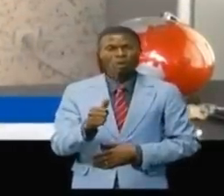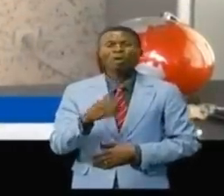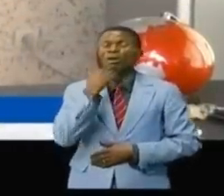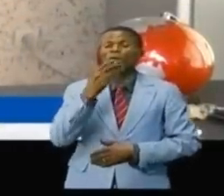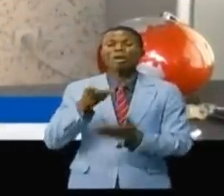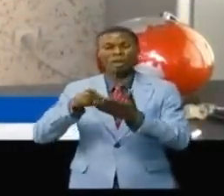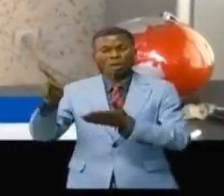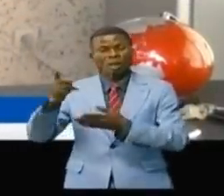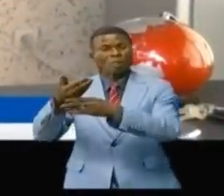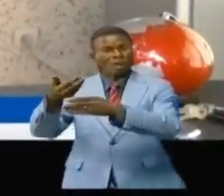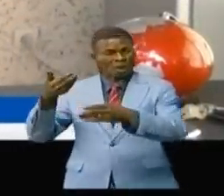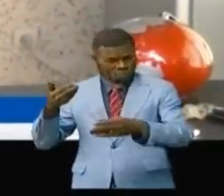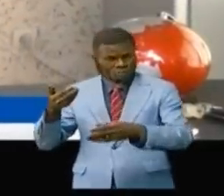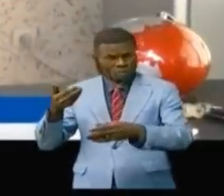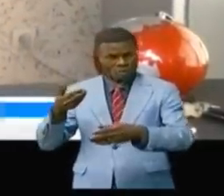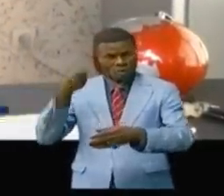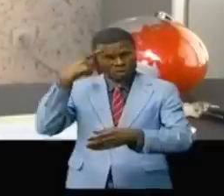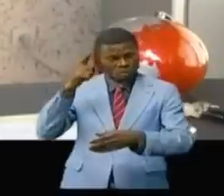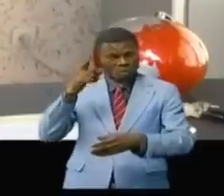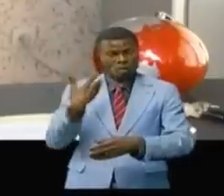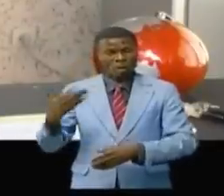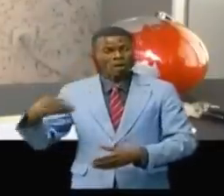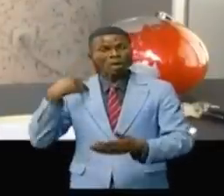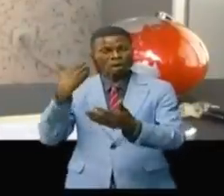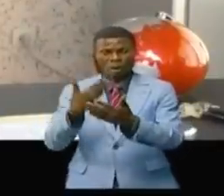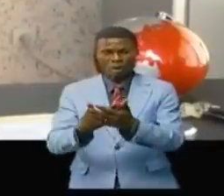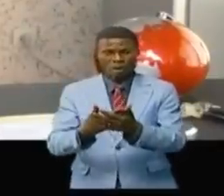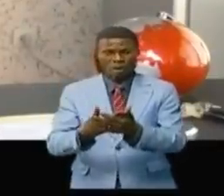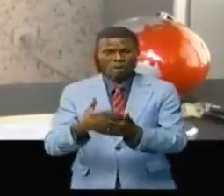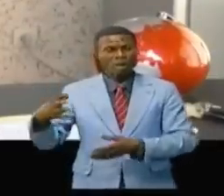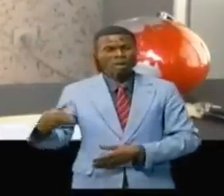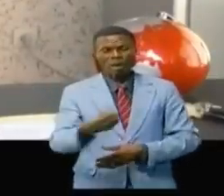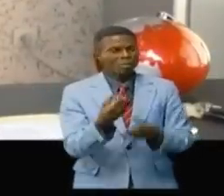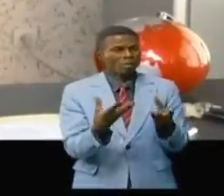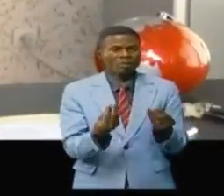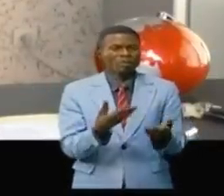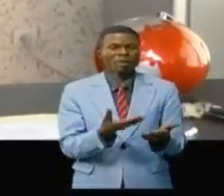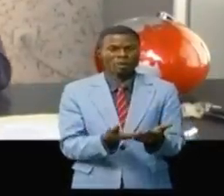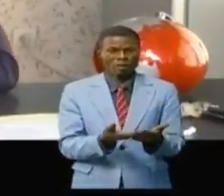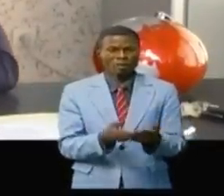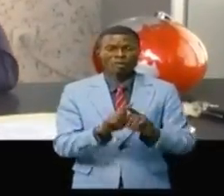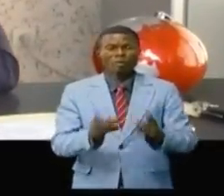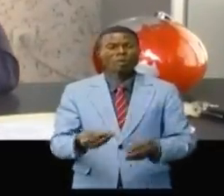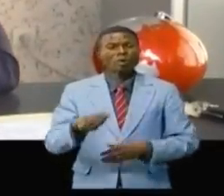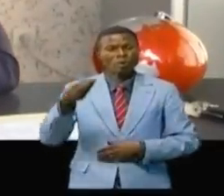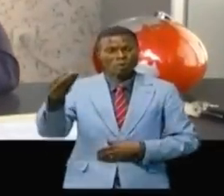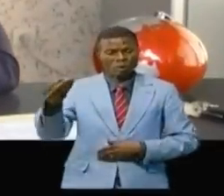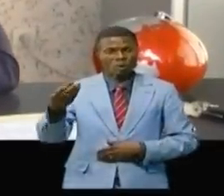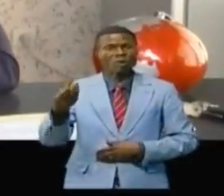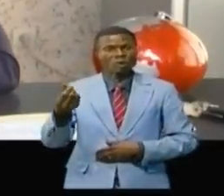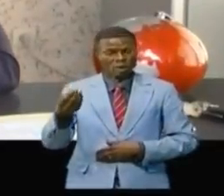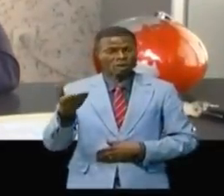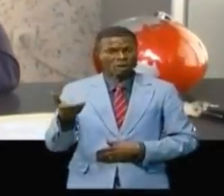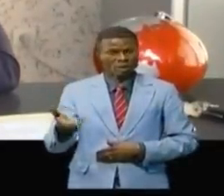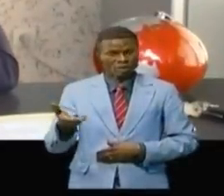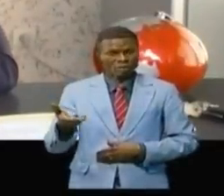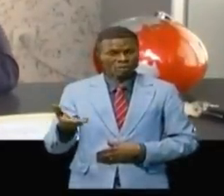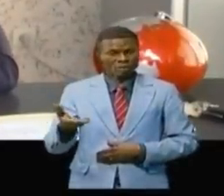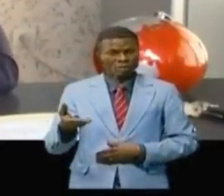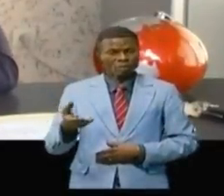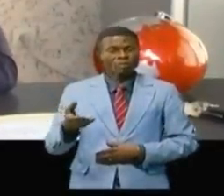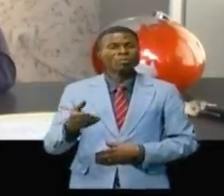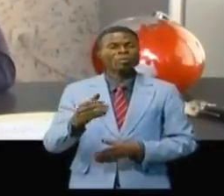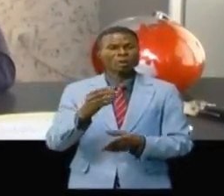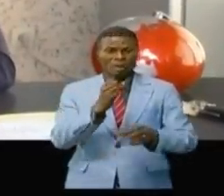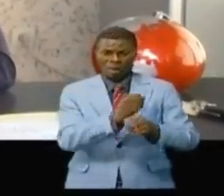vous paye à l'avance, pour que quand les marchandises arrivent, quel est le bon côté? Mais ils vous donnent des recettes qui sont déjà